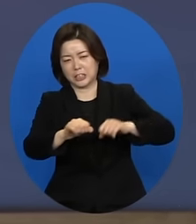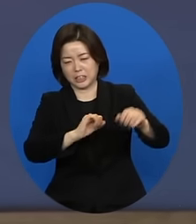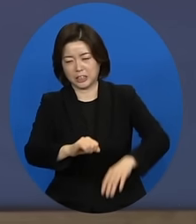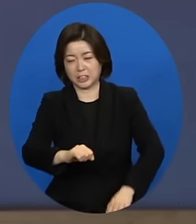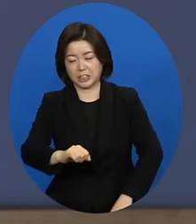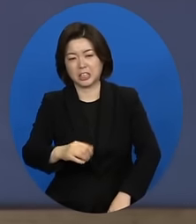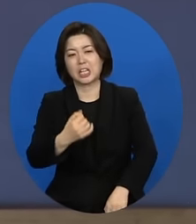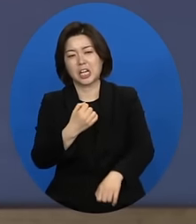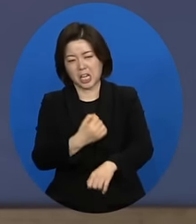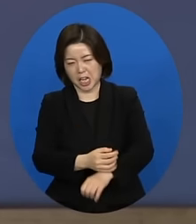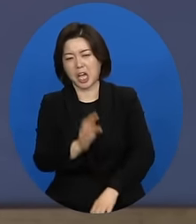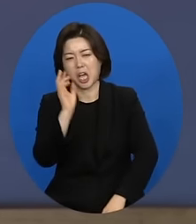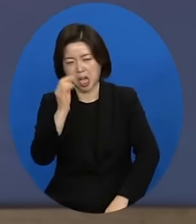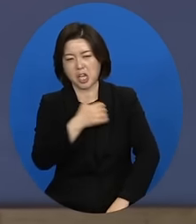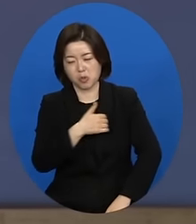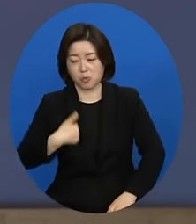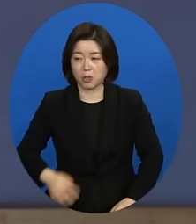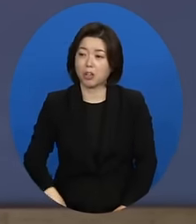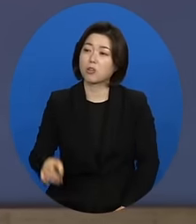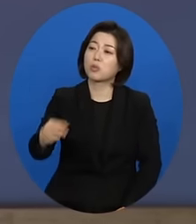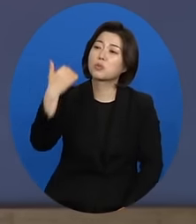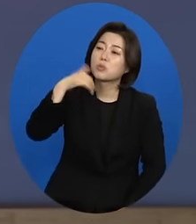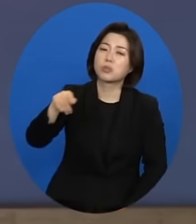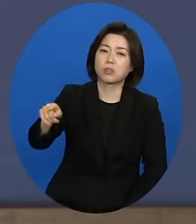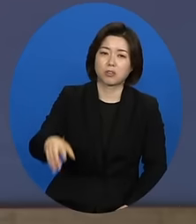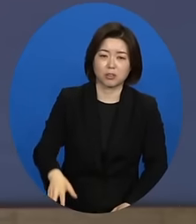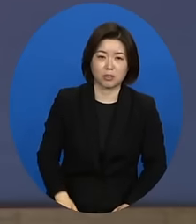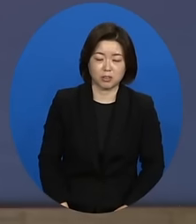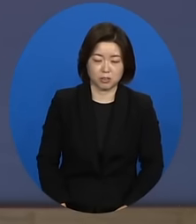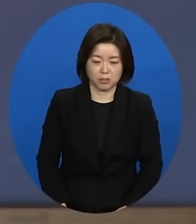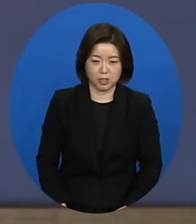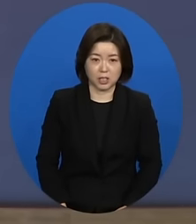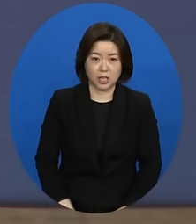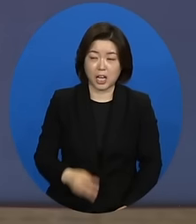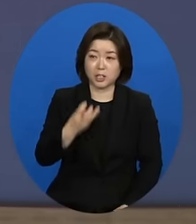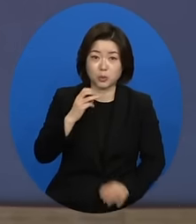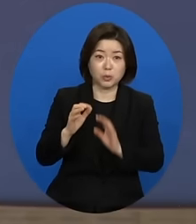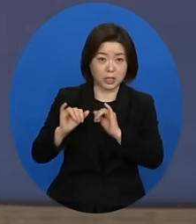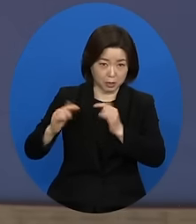했겠네요. 그래, 너 누구냐? 저 탈북민이에요.